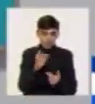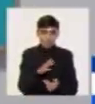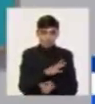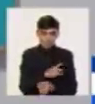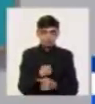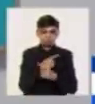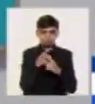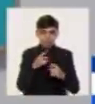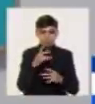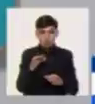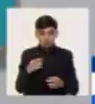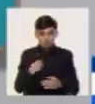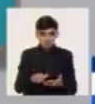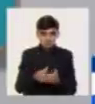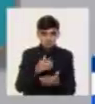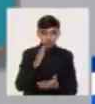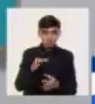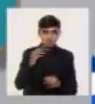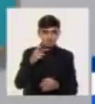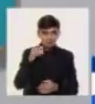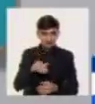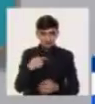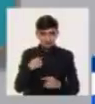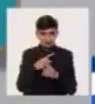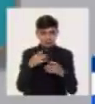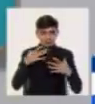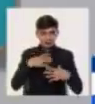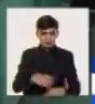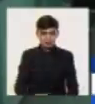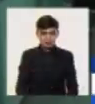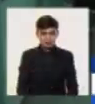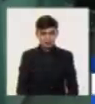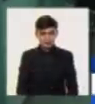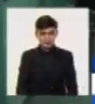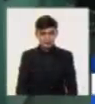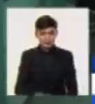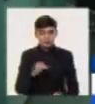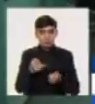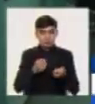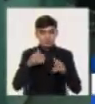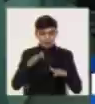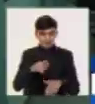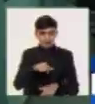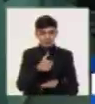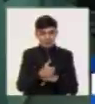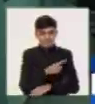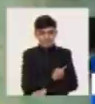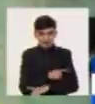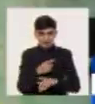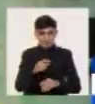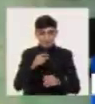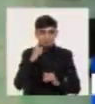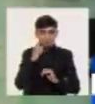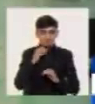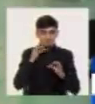ондай. Негізінде бізде министрлік тарапынан ондай ресми ақпарат түскен жоқ. Басқарма өкілдері бұл бас дәрігерлердің дұрыс түсінбеуінің